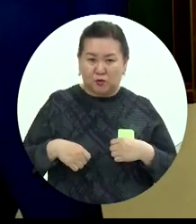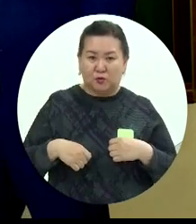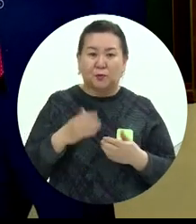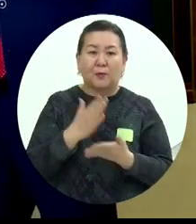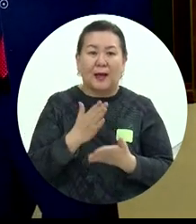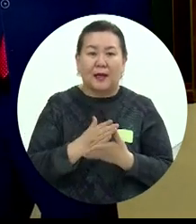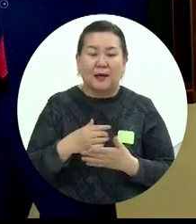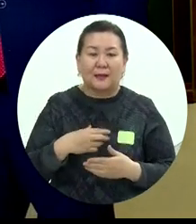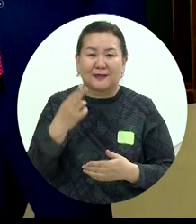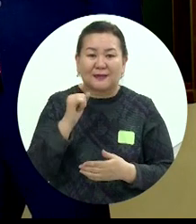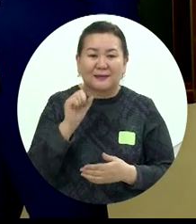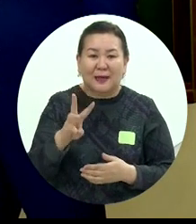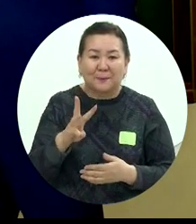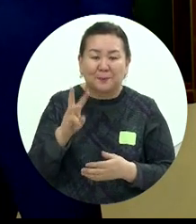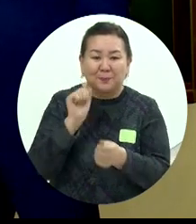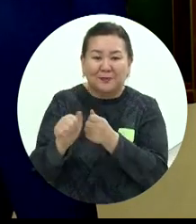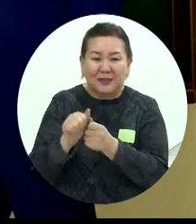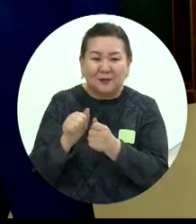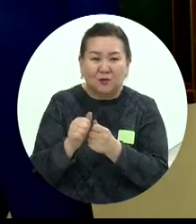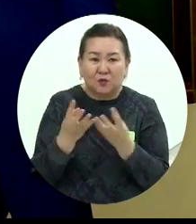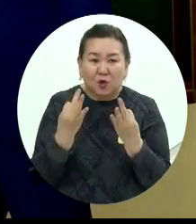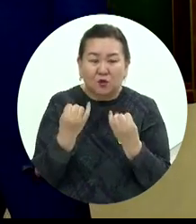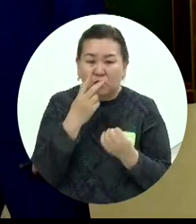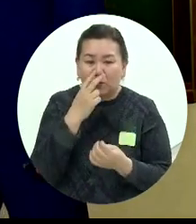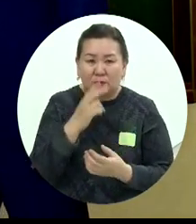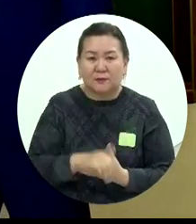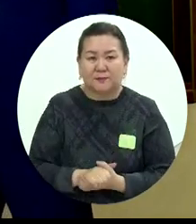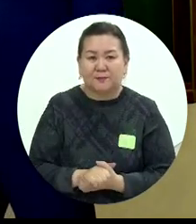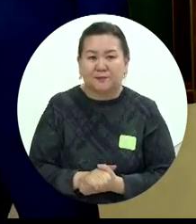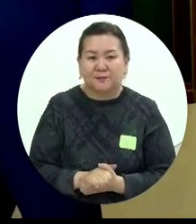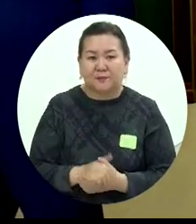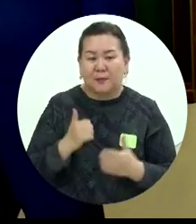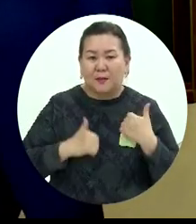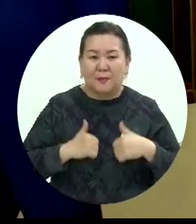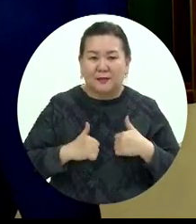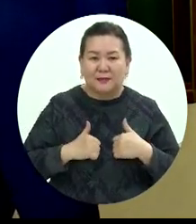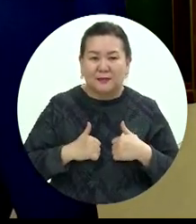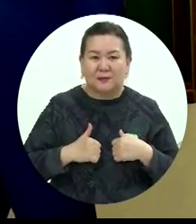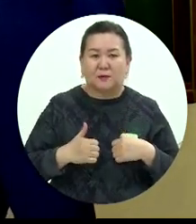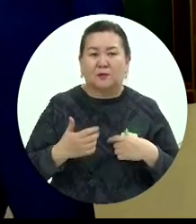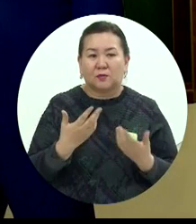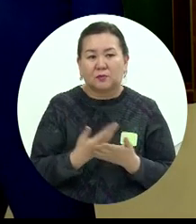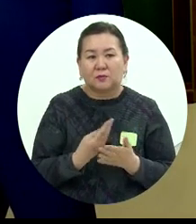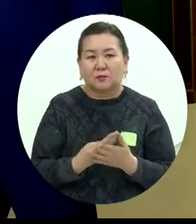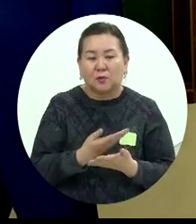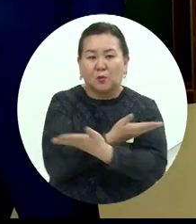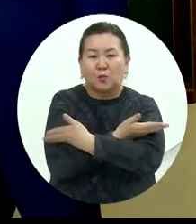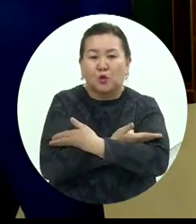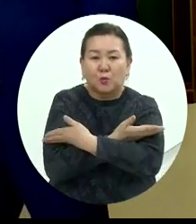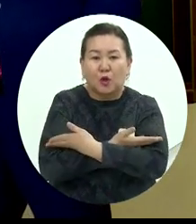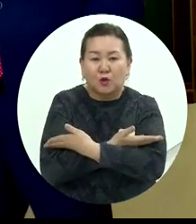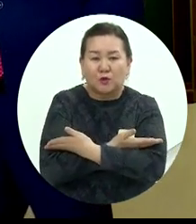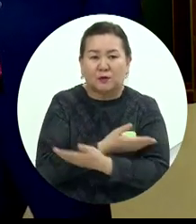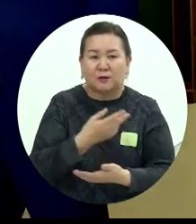хувцсны дам зарцуулагдсан усны хэмжээг тооцоолъё. За багш нь за богино замц буюу